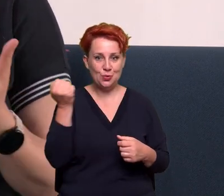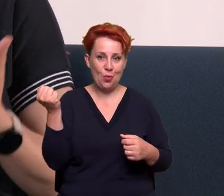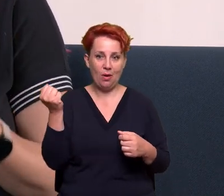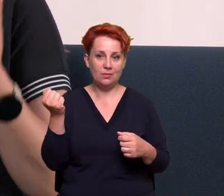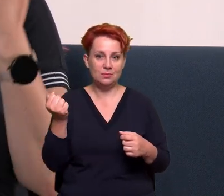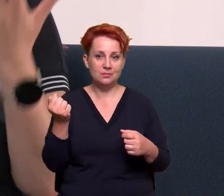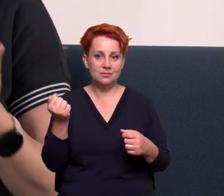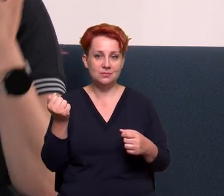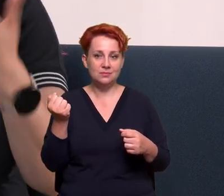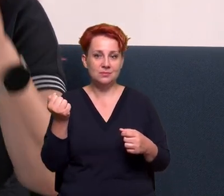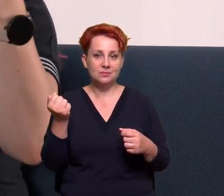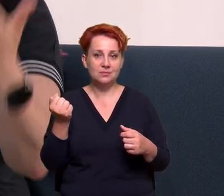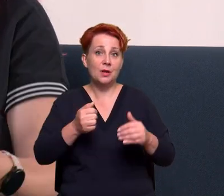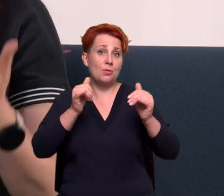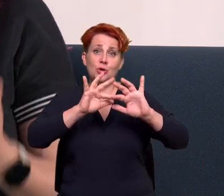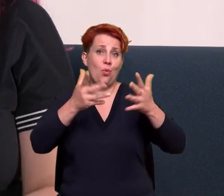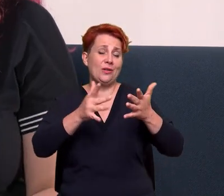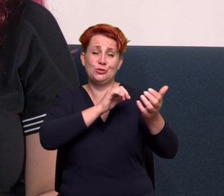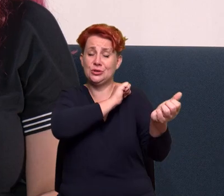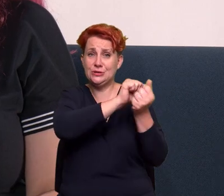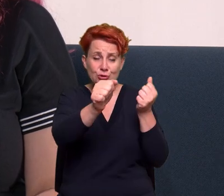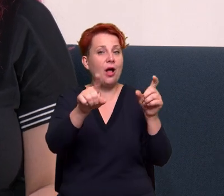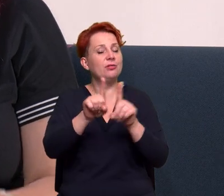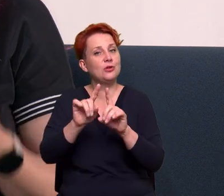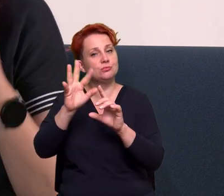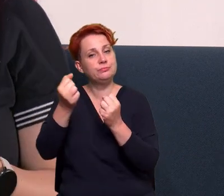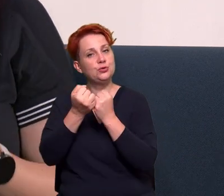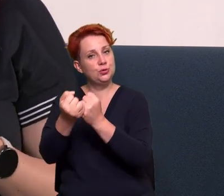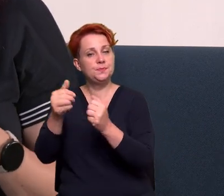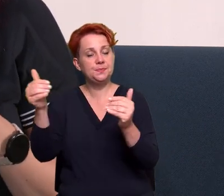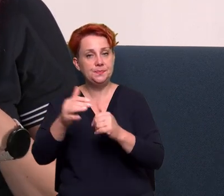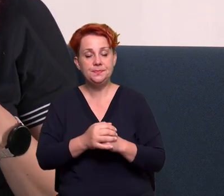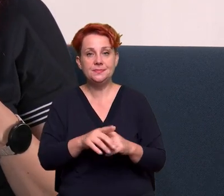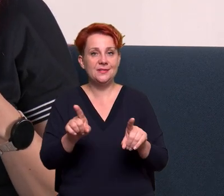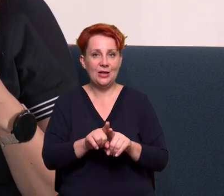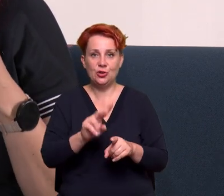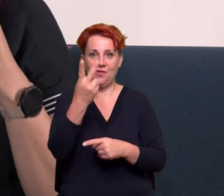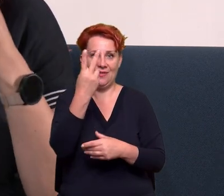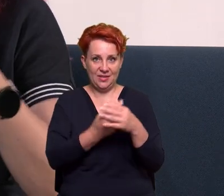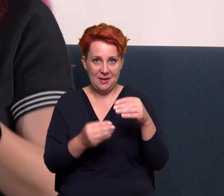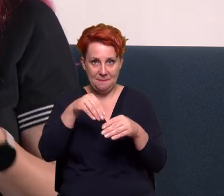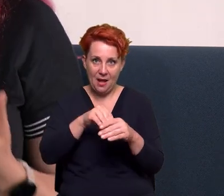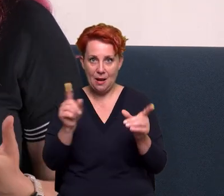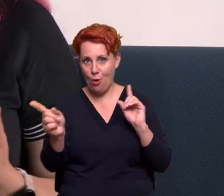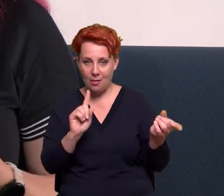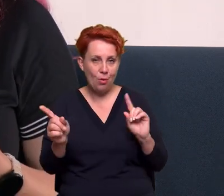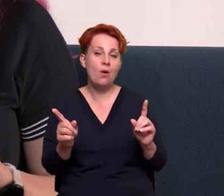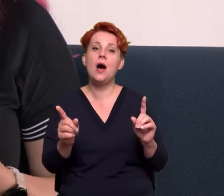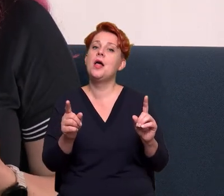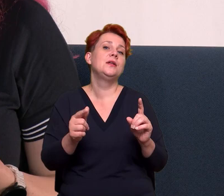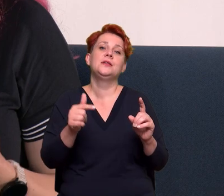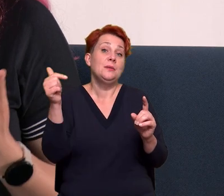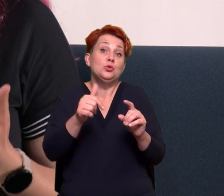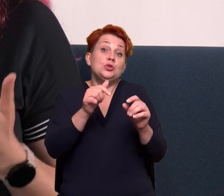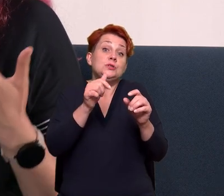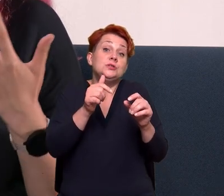bardzo łatwy sposób, można je zniszczyć, ale można je też przechować. I druga ambiwalencja rzeczy, to znaczy one nie muszą faktycznie